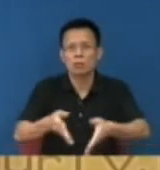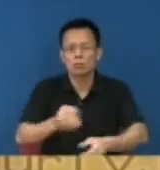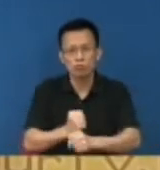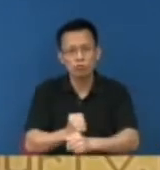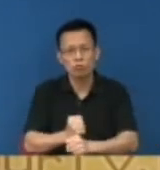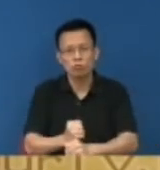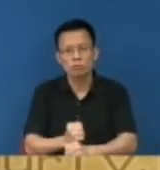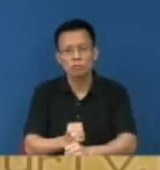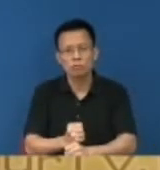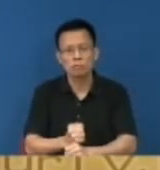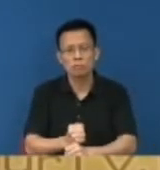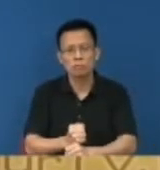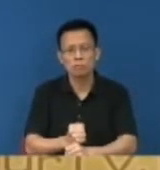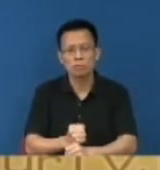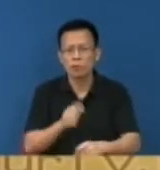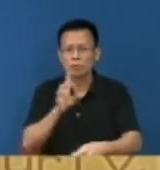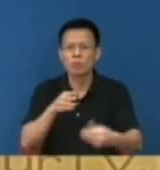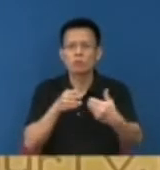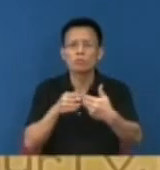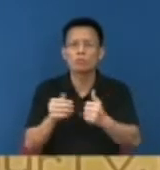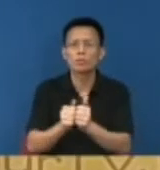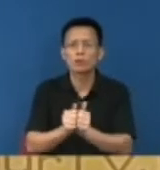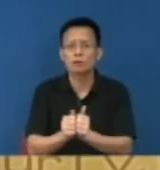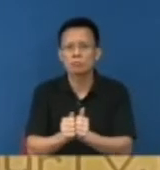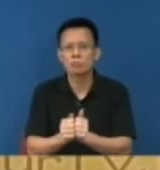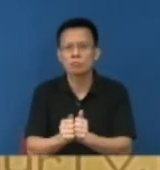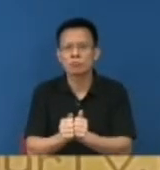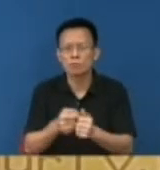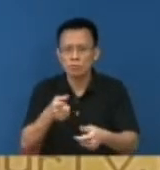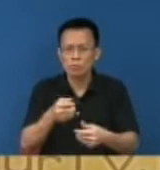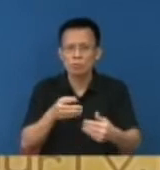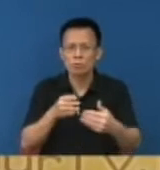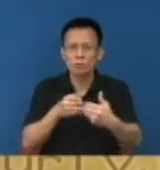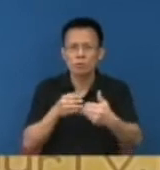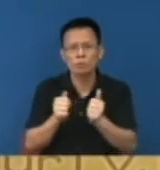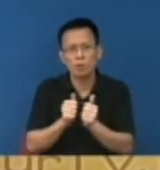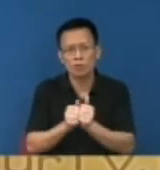嘅盟友係點咧？先對公民黨嘅吳靄儀議員就係